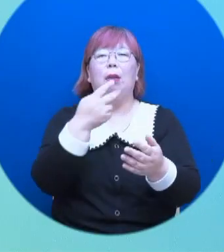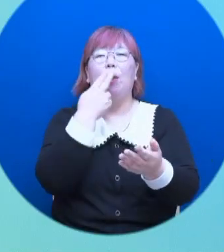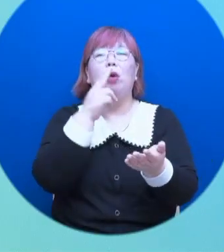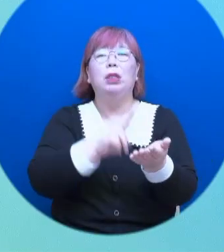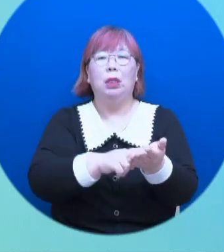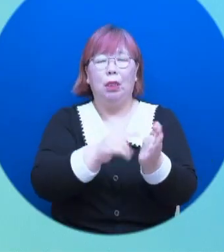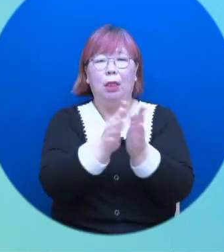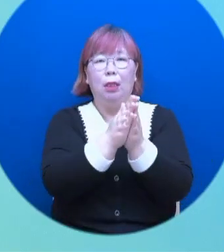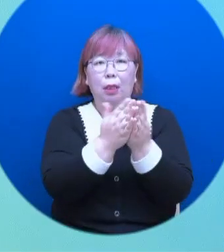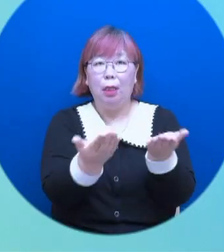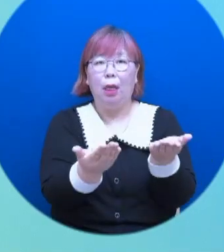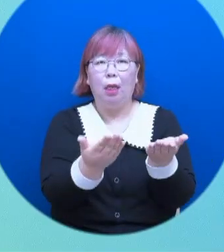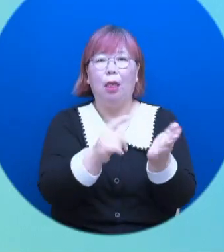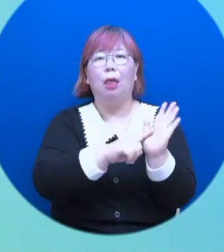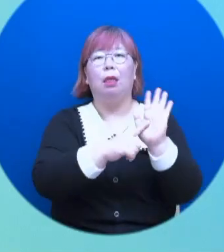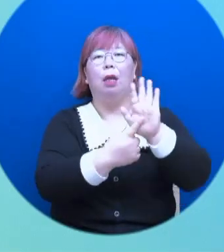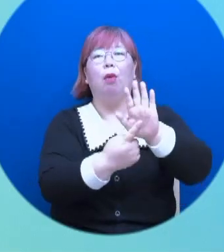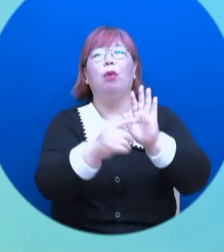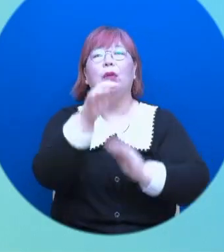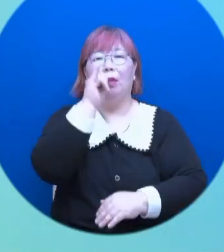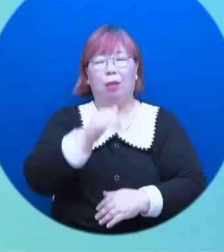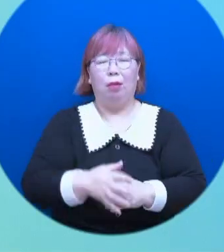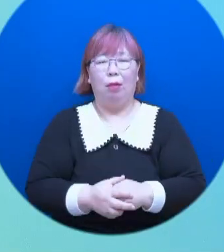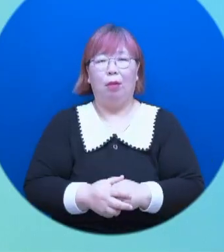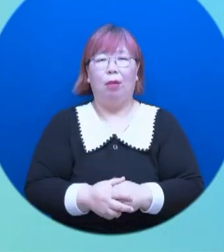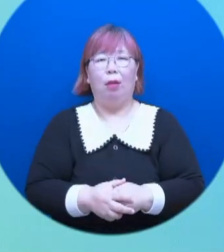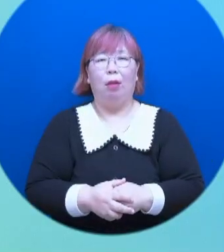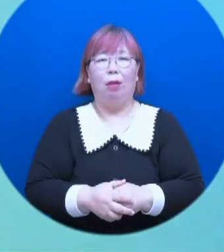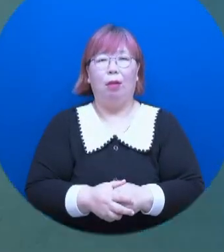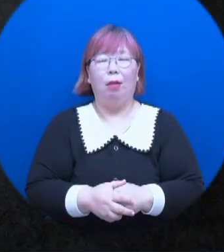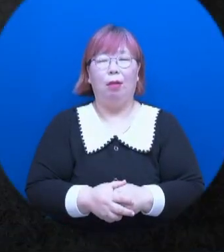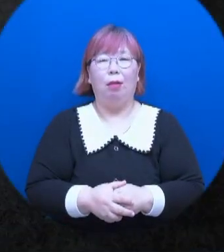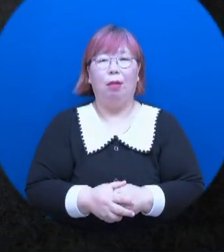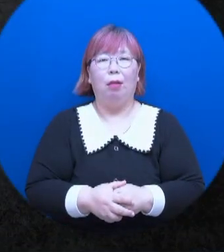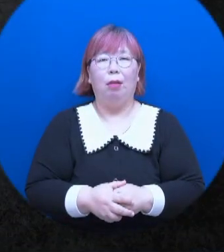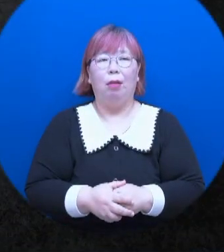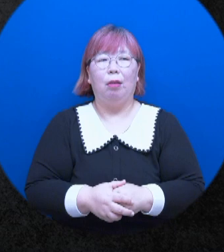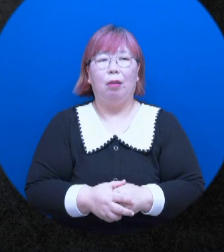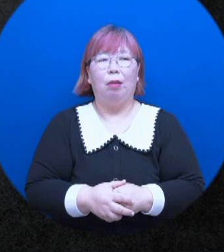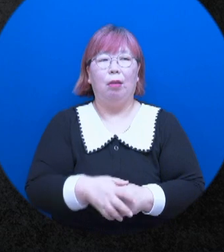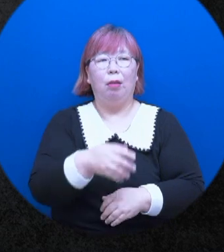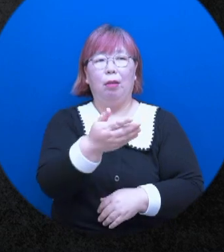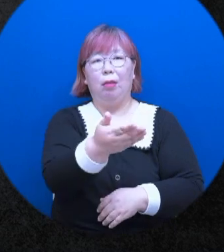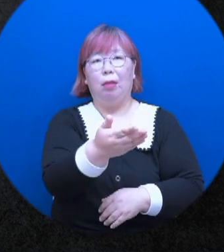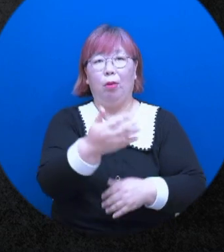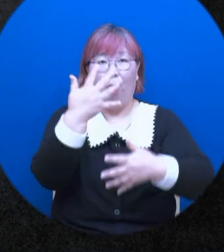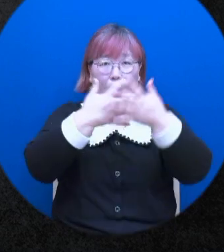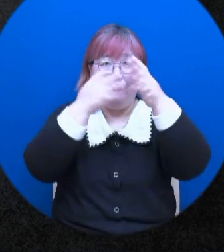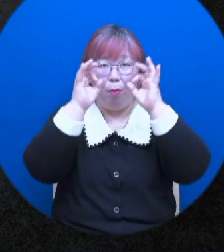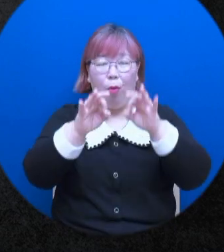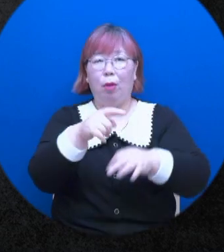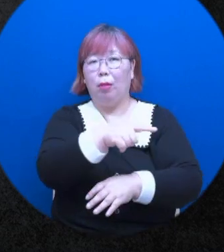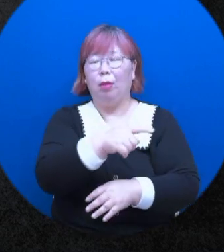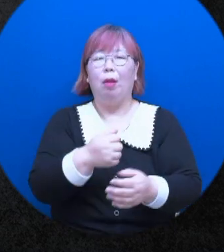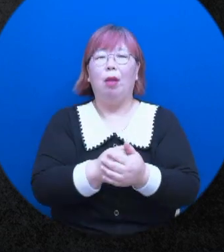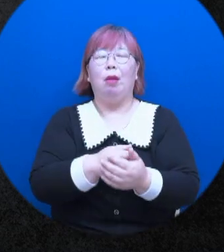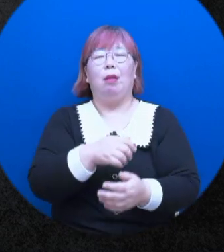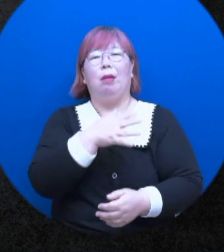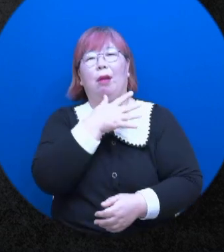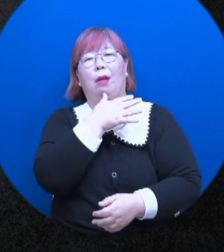이 책이 나오게 되었어요. 야, 이 자매님이 이 드라마에까지